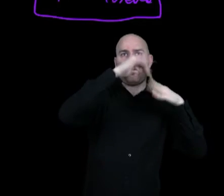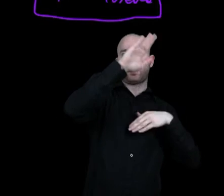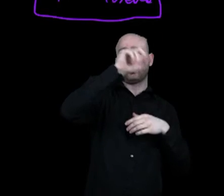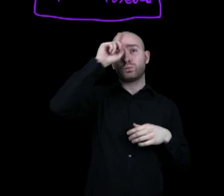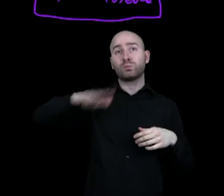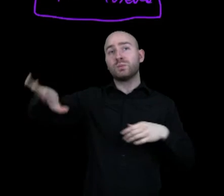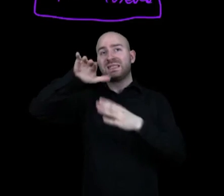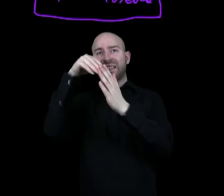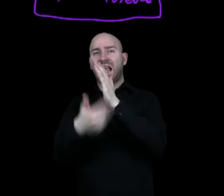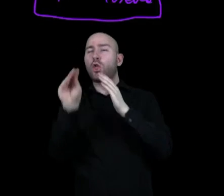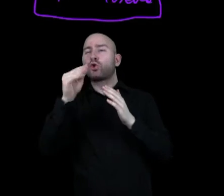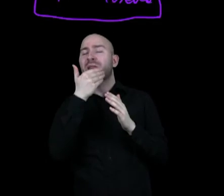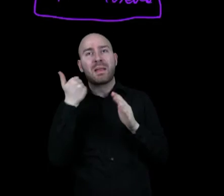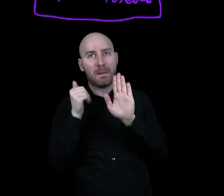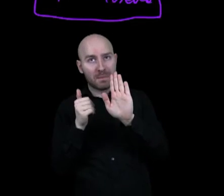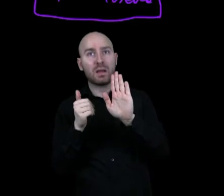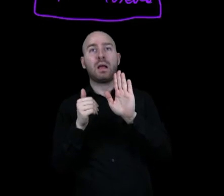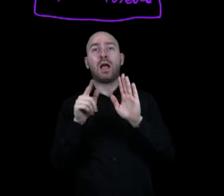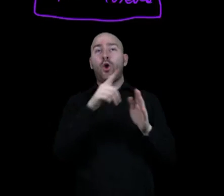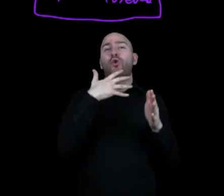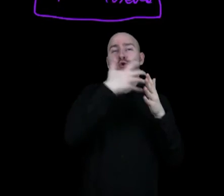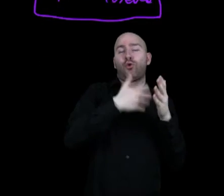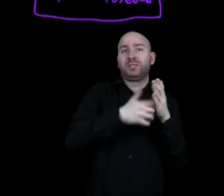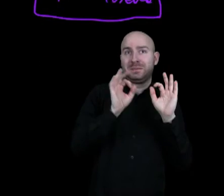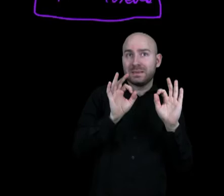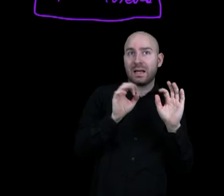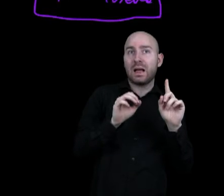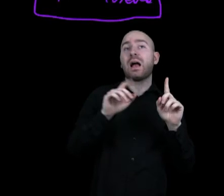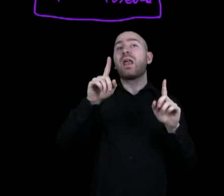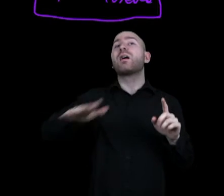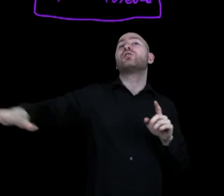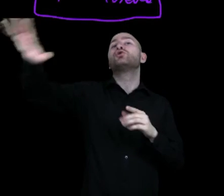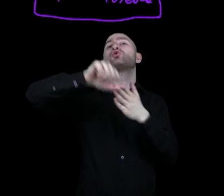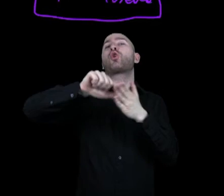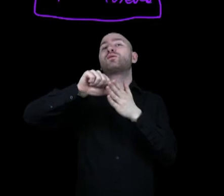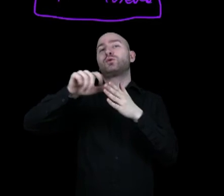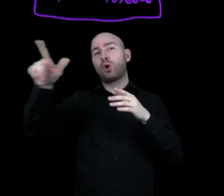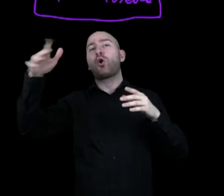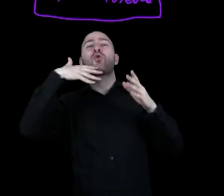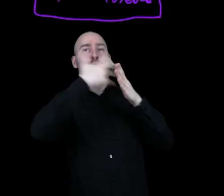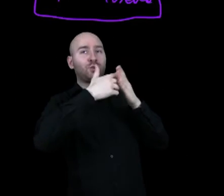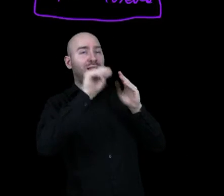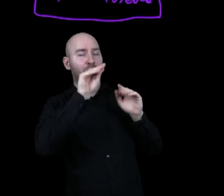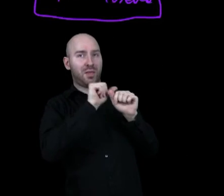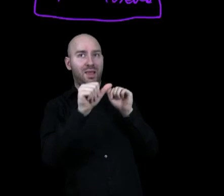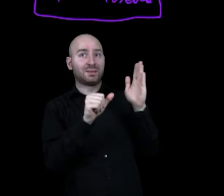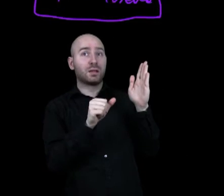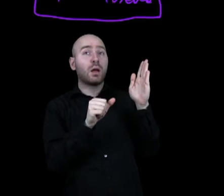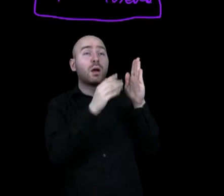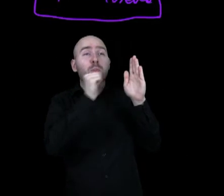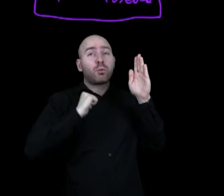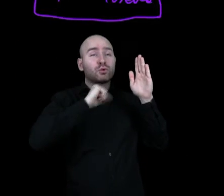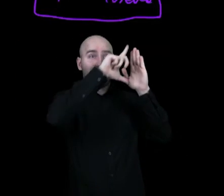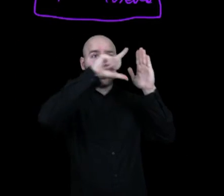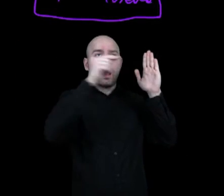społeczeństwo jeszcze na tym nie traci. Wciąż odnosimy z niej korzyść. Cały ekosystem wciąż odnosi z niej korzyść. Do chwili, gdy